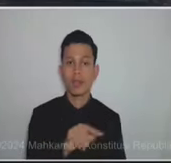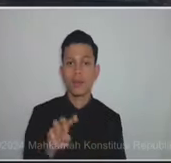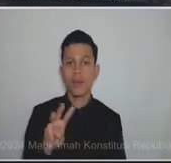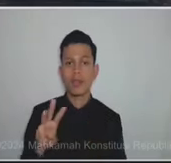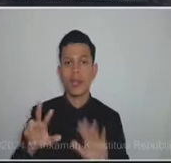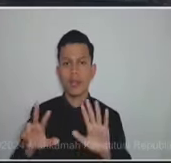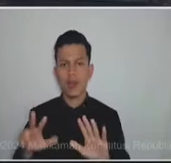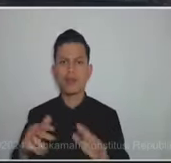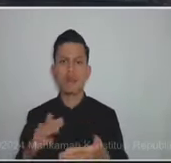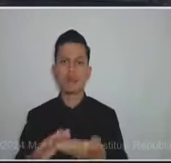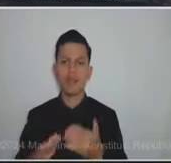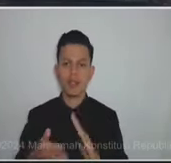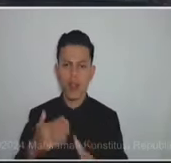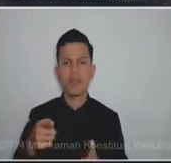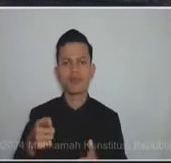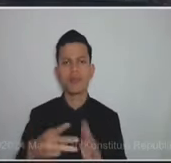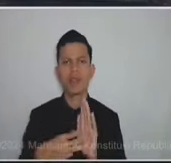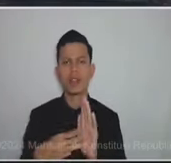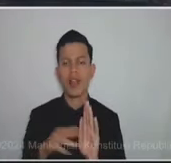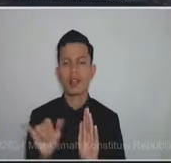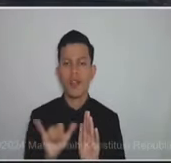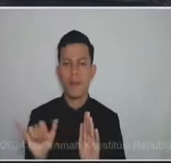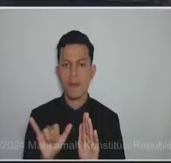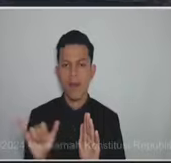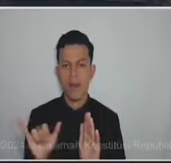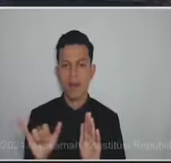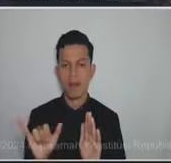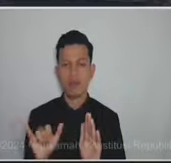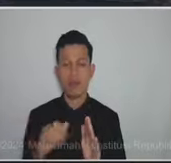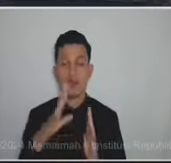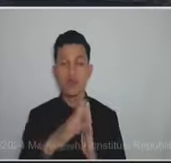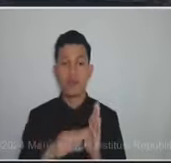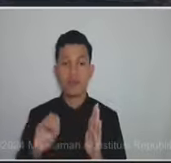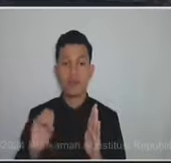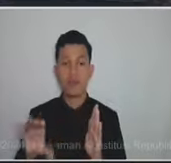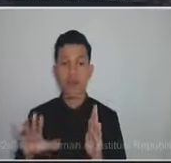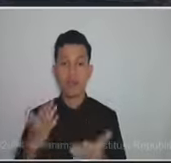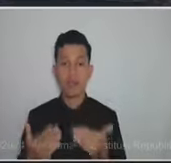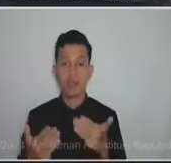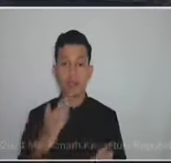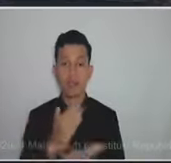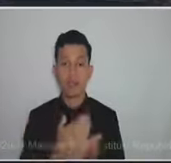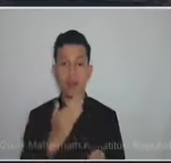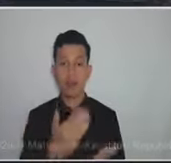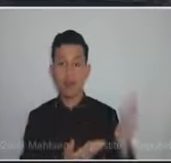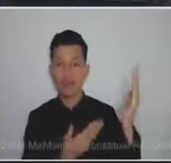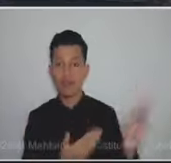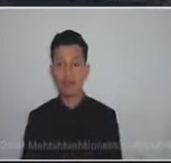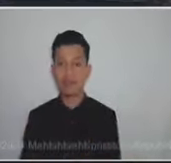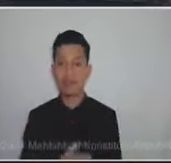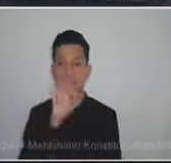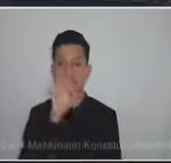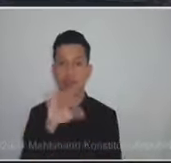mempertimbangkan isu tersebut sebagai berikut terkait dengan kutipan pertimbangan putusan tersebut dianggap